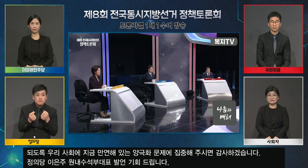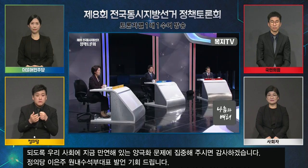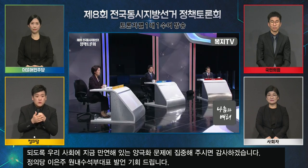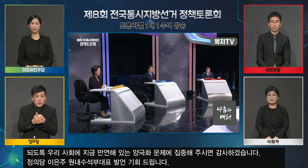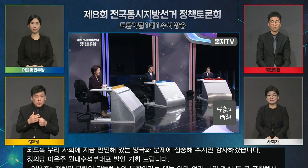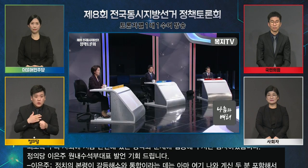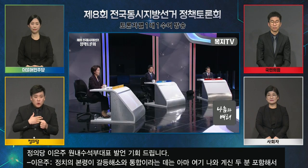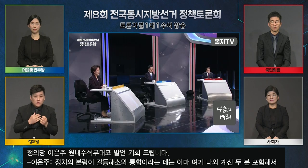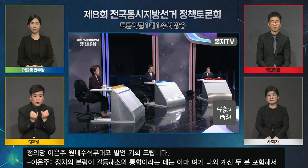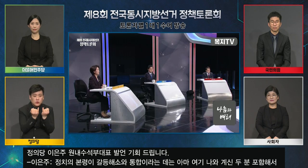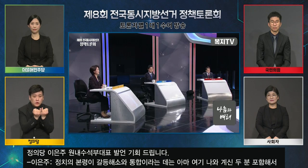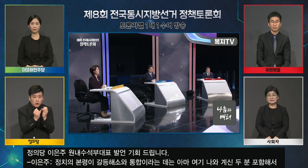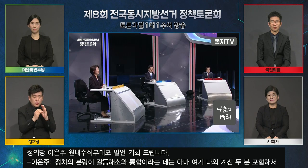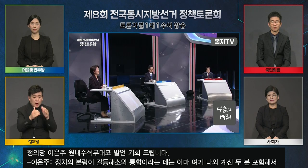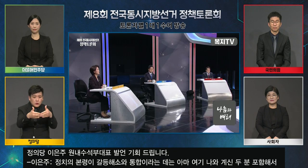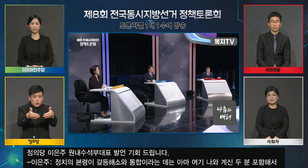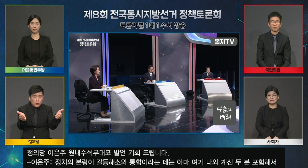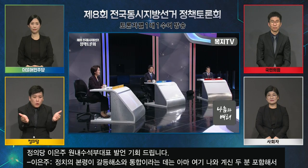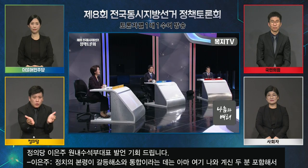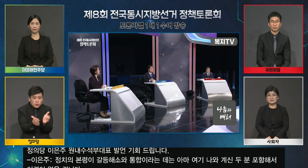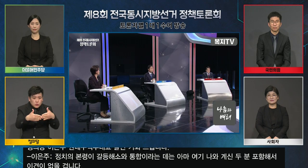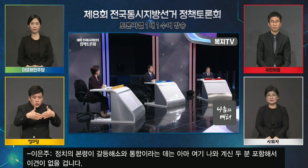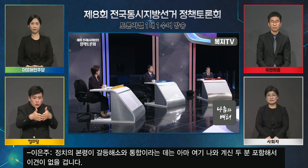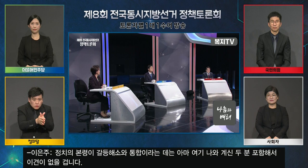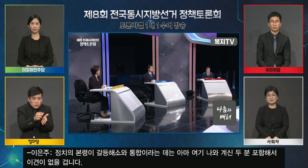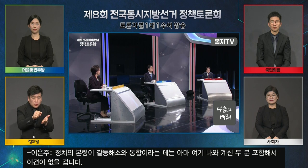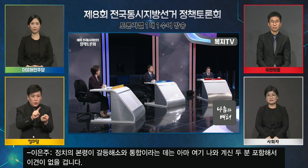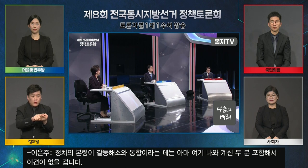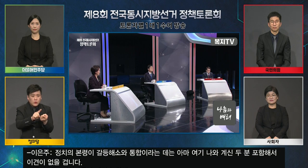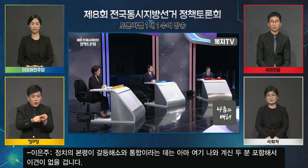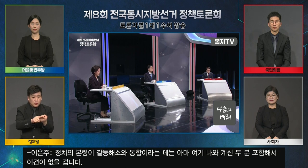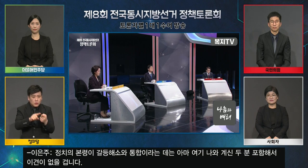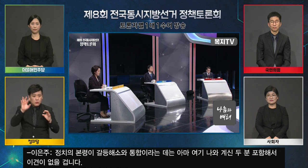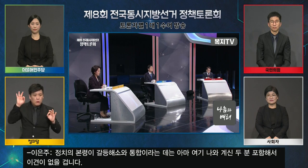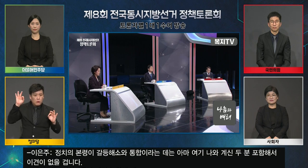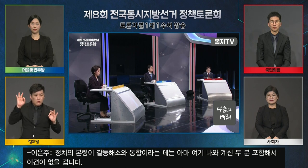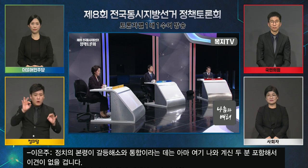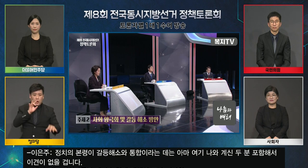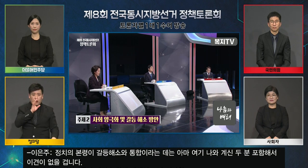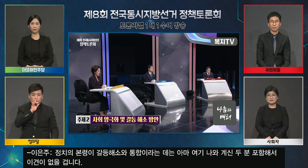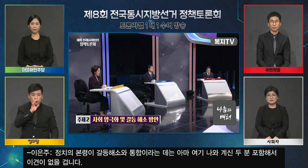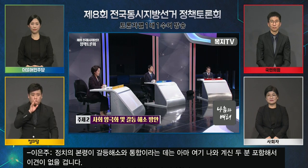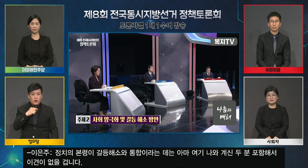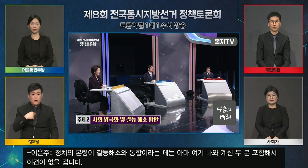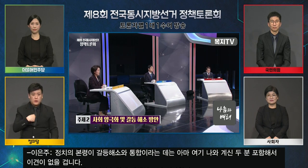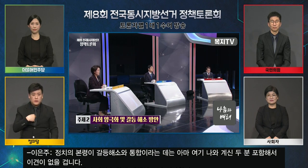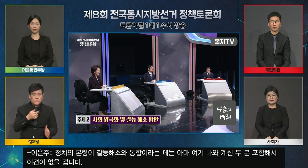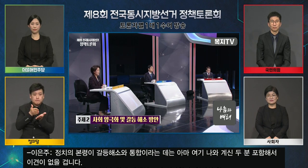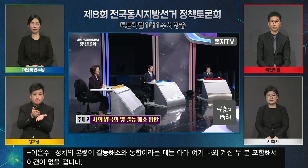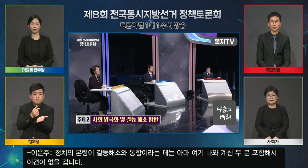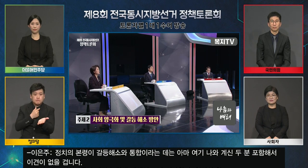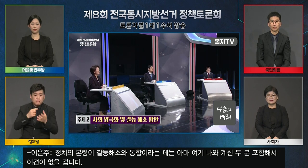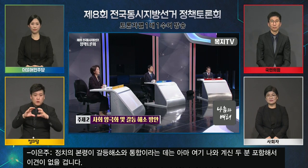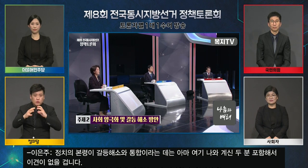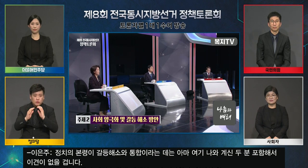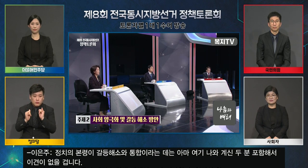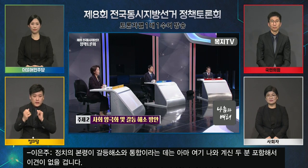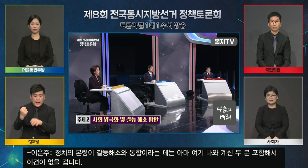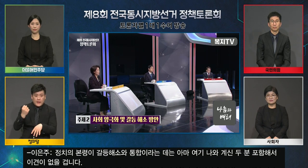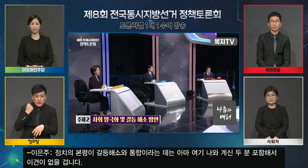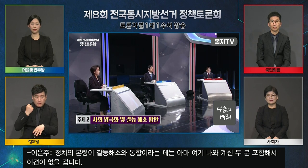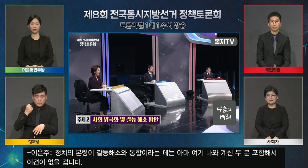여성가족부 폐지 논란에 대해서 그냥 지나칠 수 없어서 한 말씀 드리겠습니다. 국민의힘에서 대선